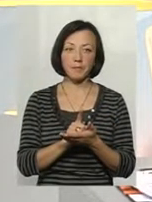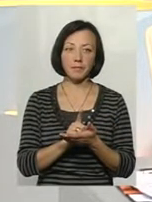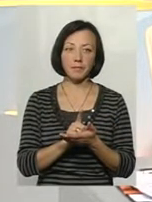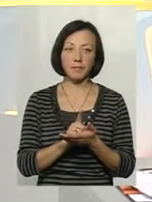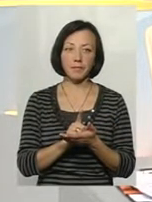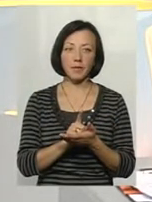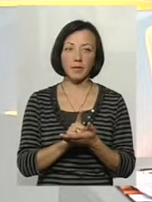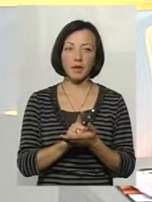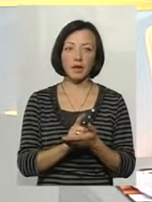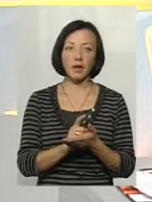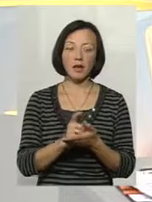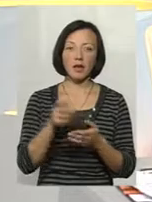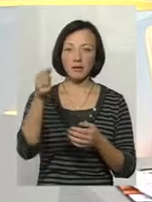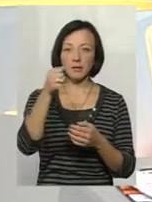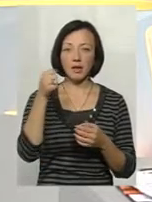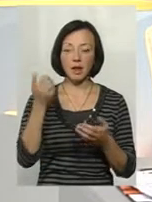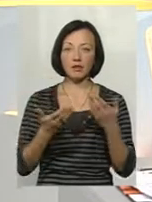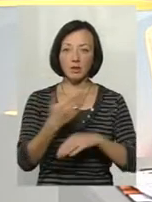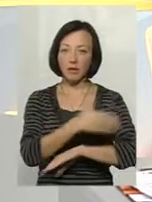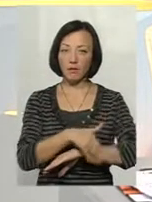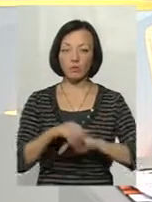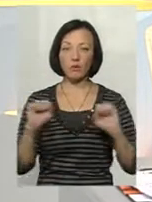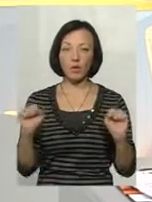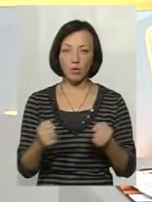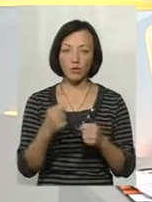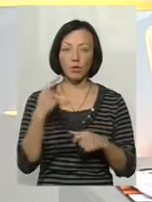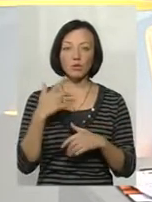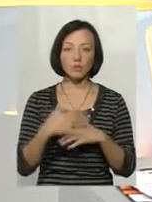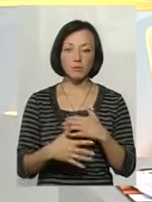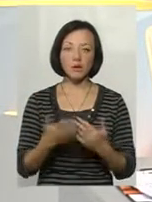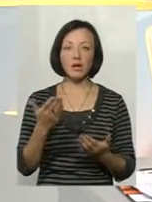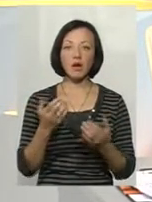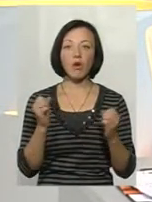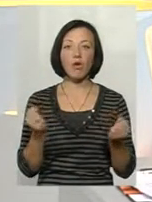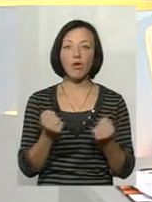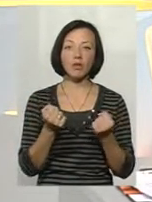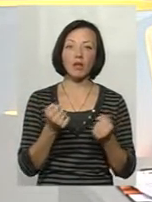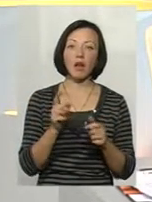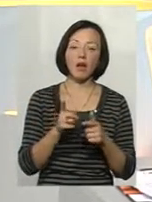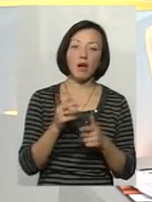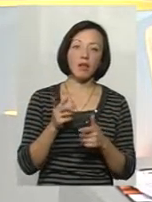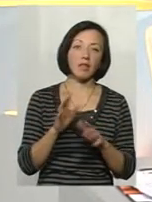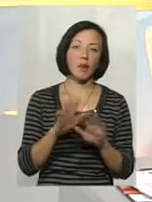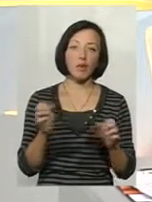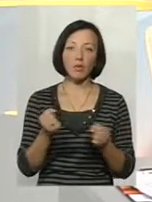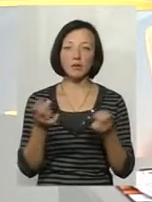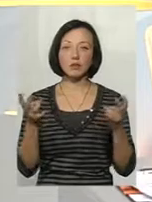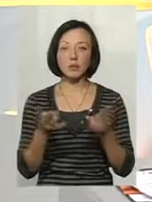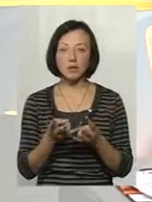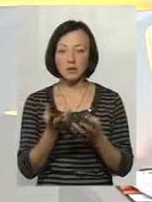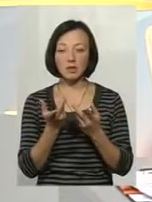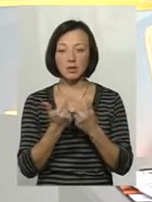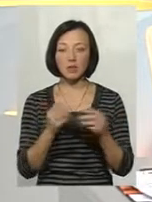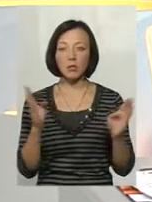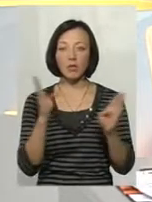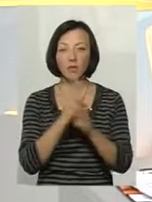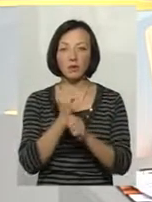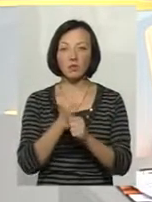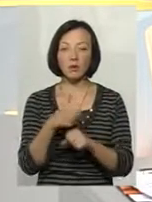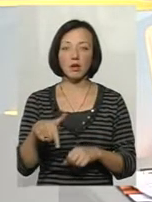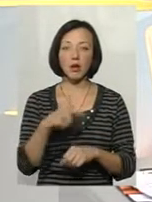якщо на вулиці дуже холодно. Навіть якщо холодно. Розумієте, якщо холодно, не холодно, а необхідну кількість повітря для